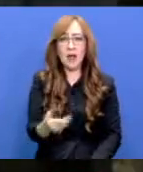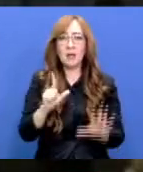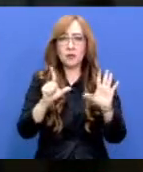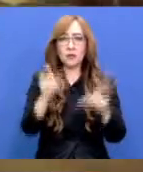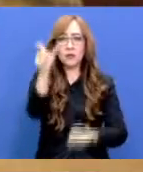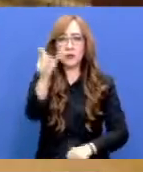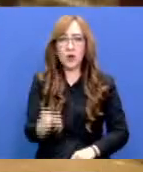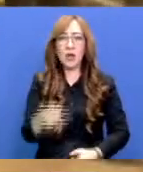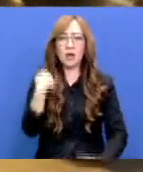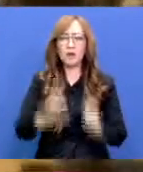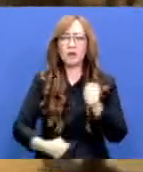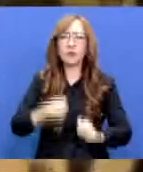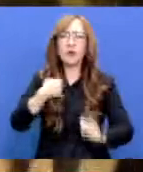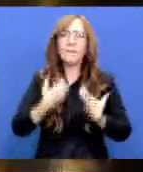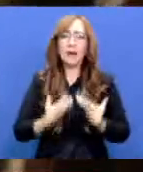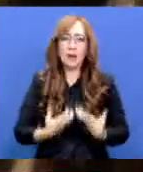lainnya mengalami luka berat.